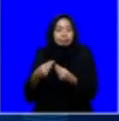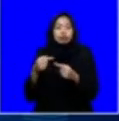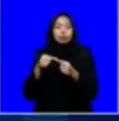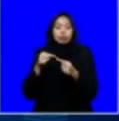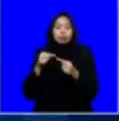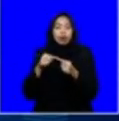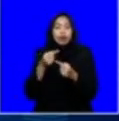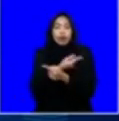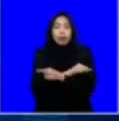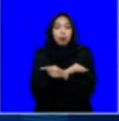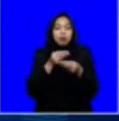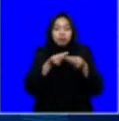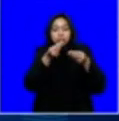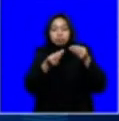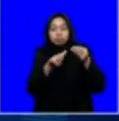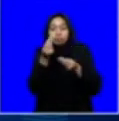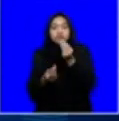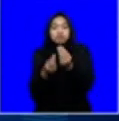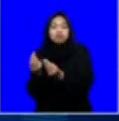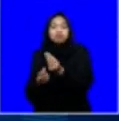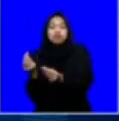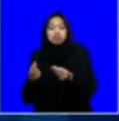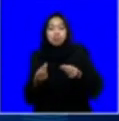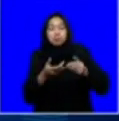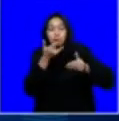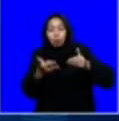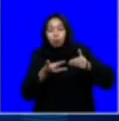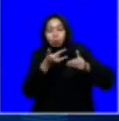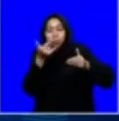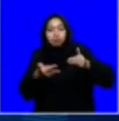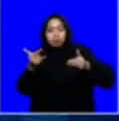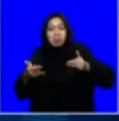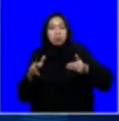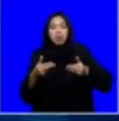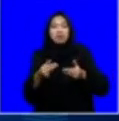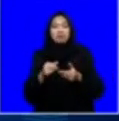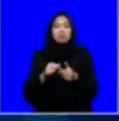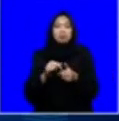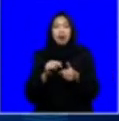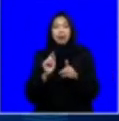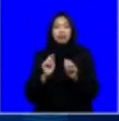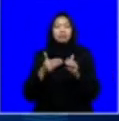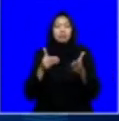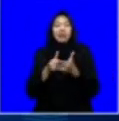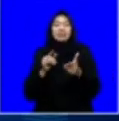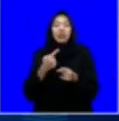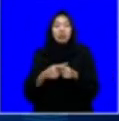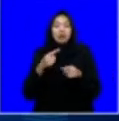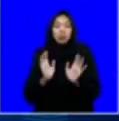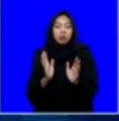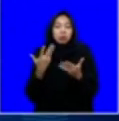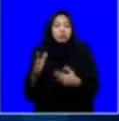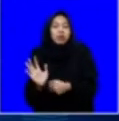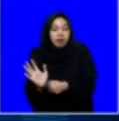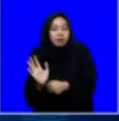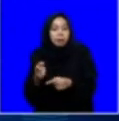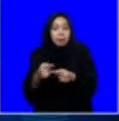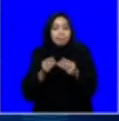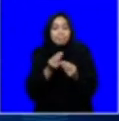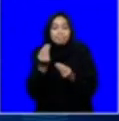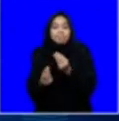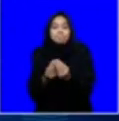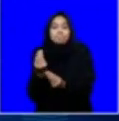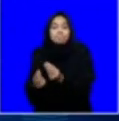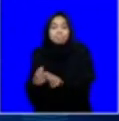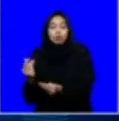skills, skills-skills yang akan sangat diperlukan di dalam perubahan industri dan teknologi yang